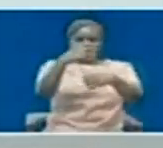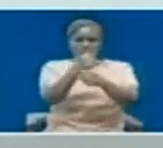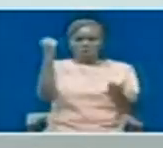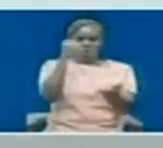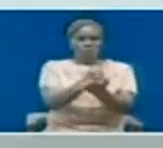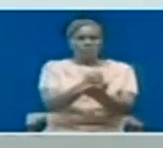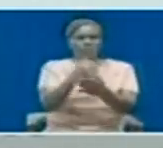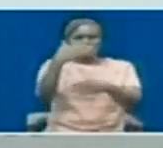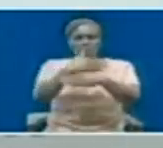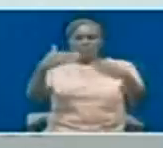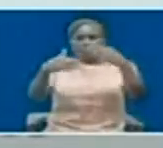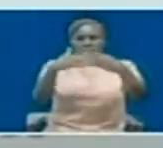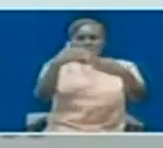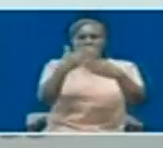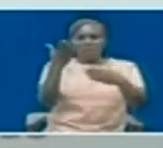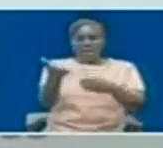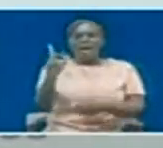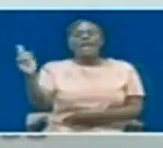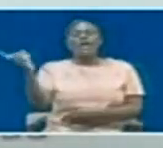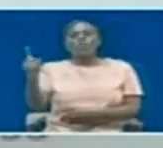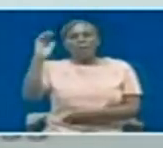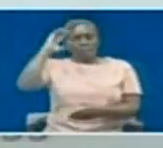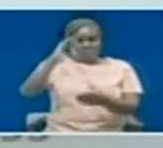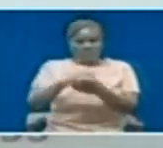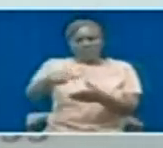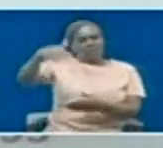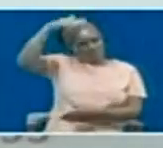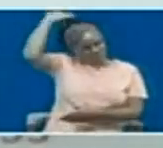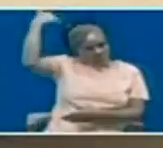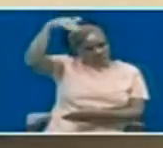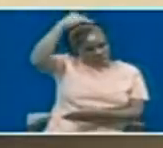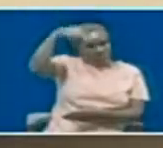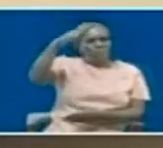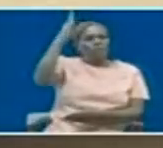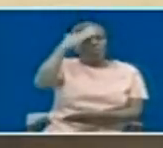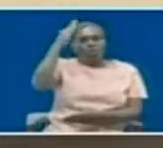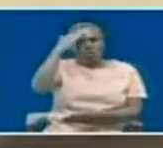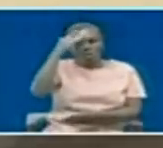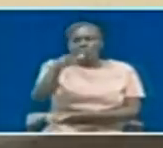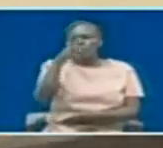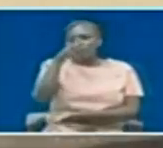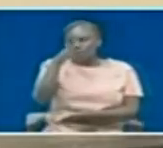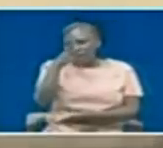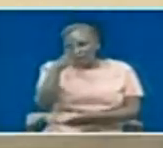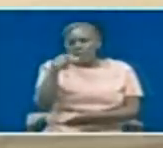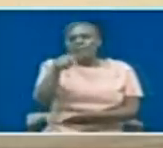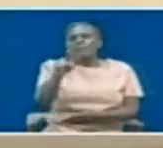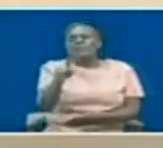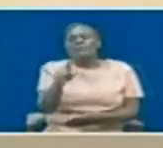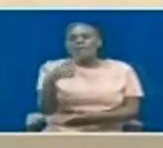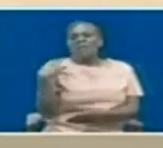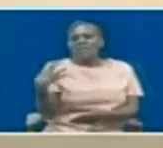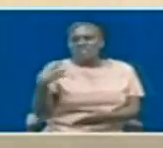zake kwenye jumba la View Park jijini Nairobi anaaminika kuwa Mwarabu, akijua ulofa wa mabinti hawa ndo mtaji